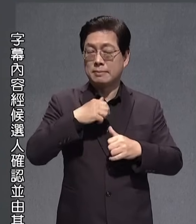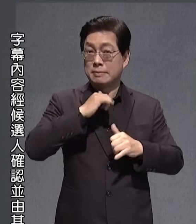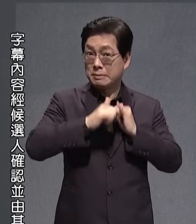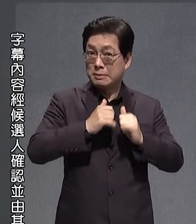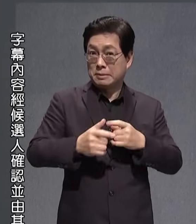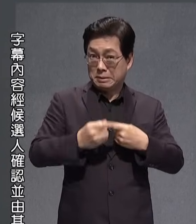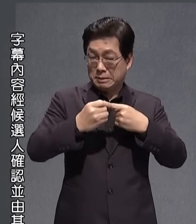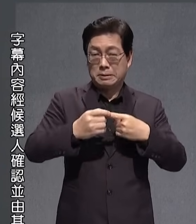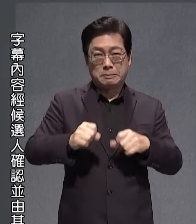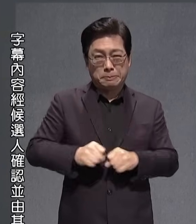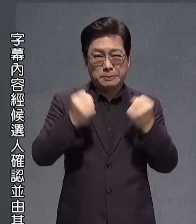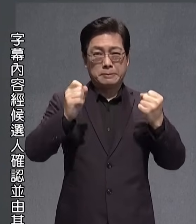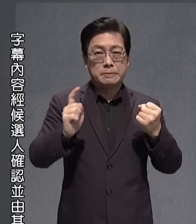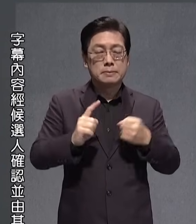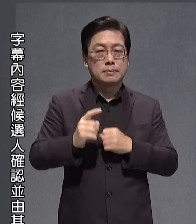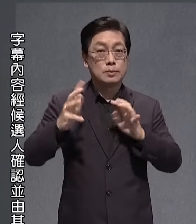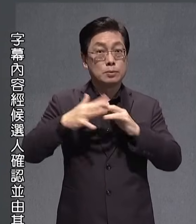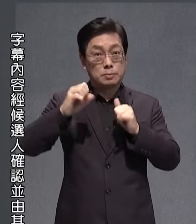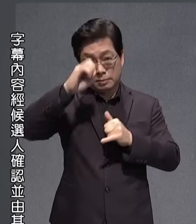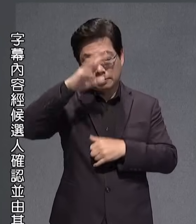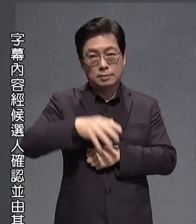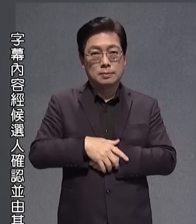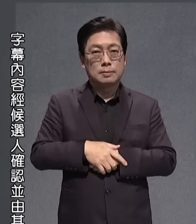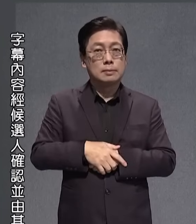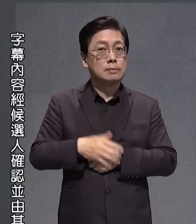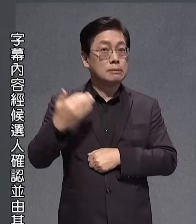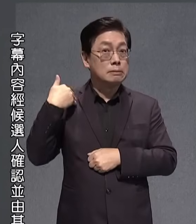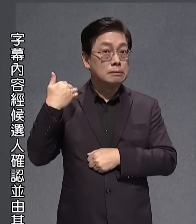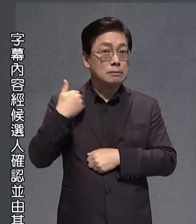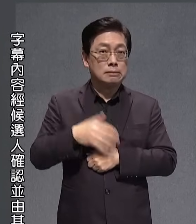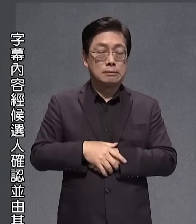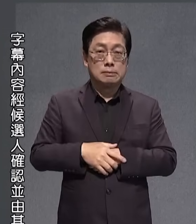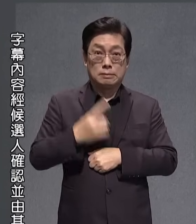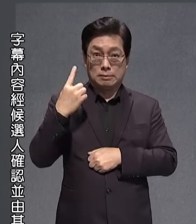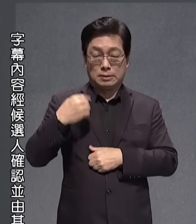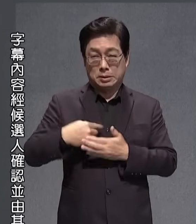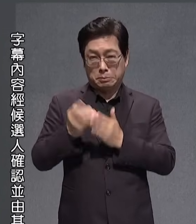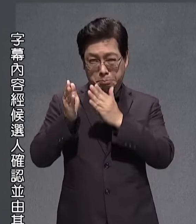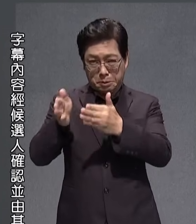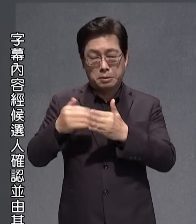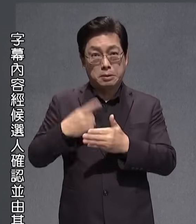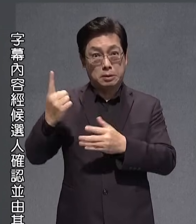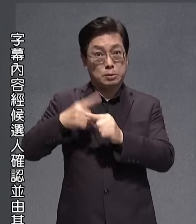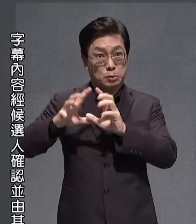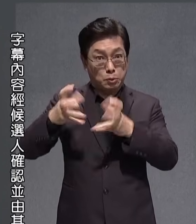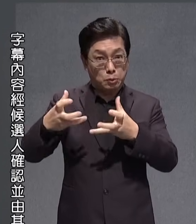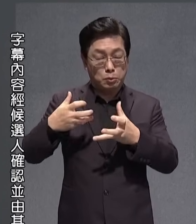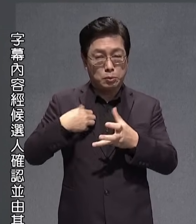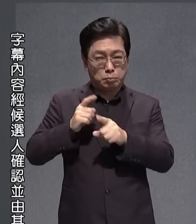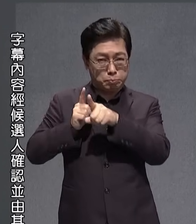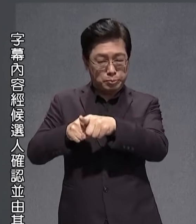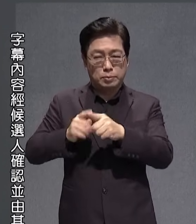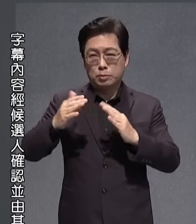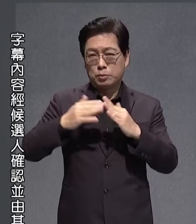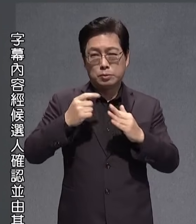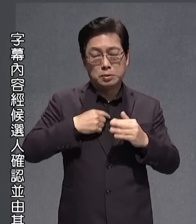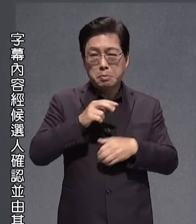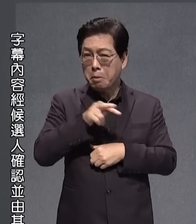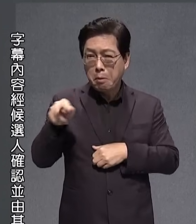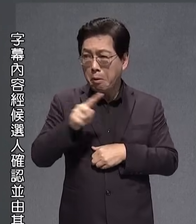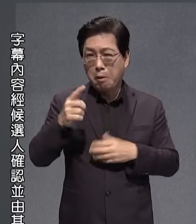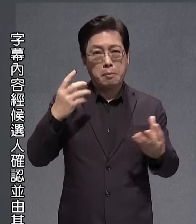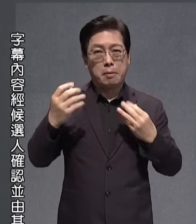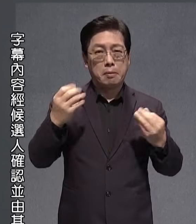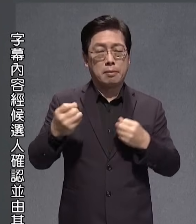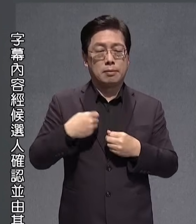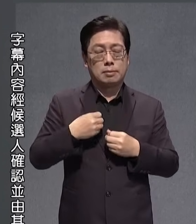大祸害，就是国民党死抱一个中国的神主牌，造成国家认同呼吸，影